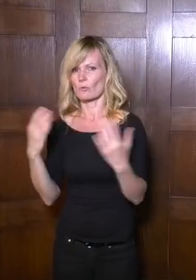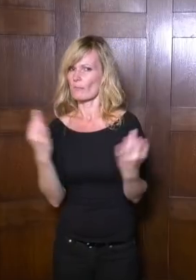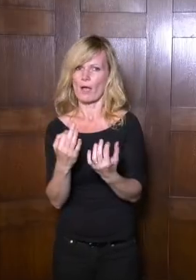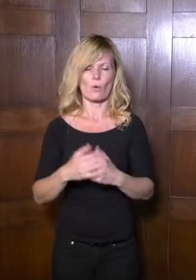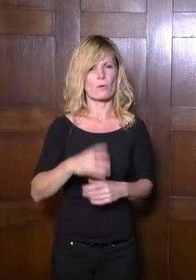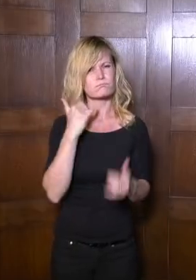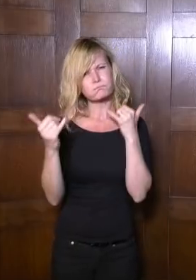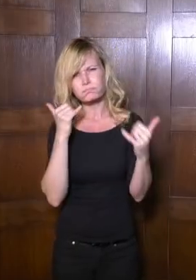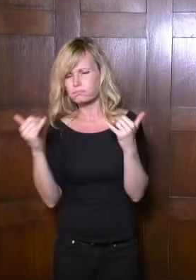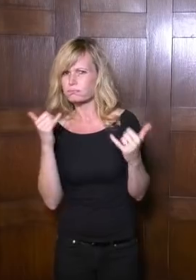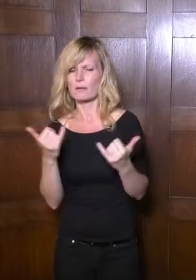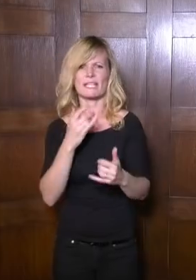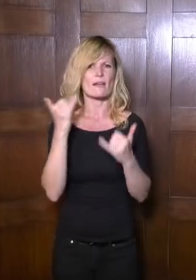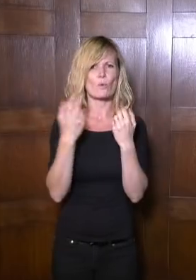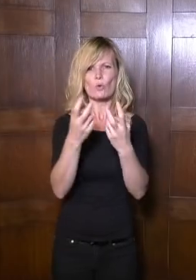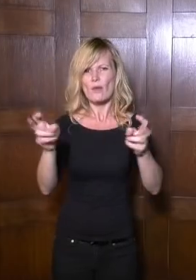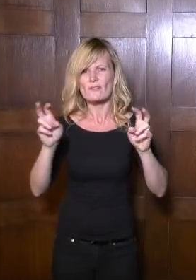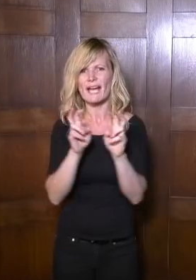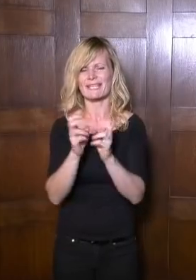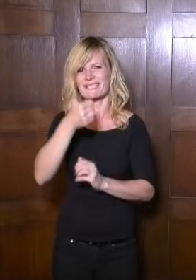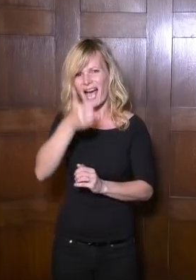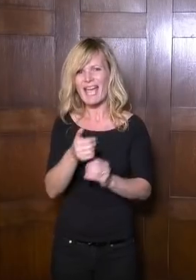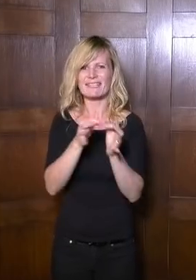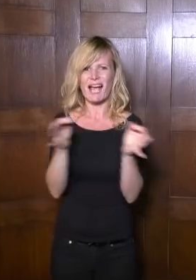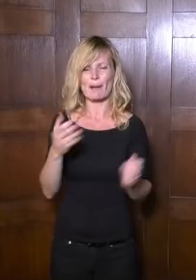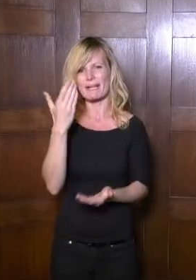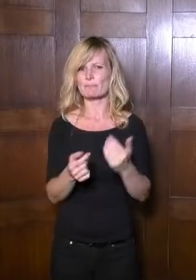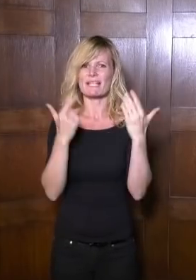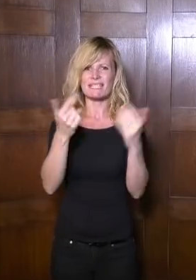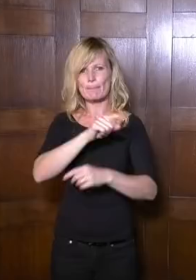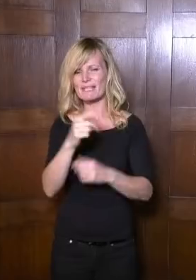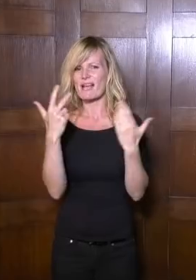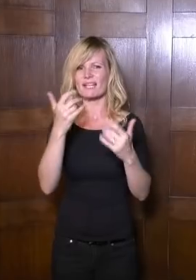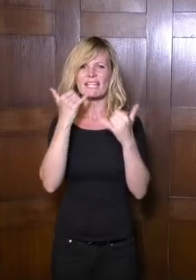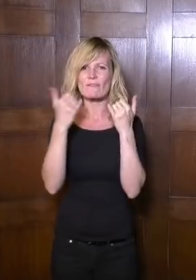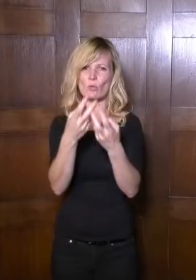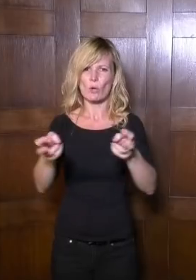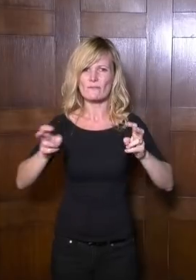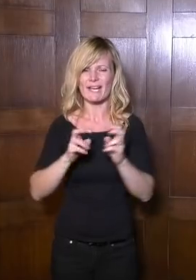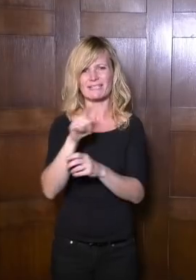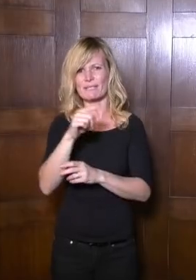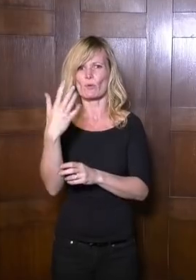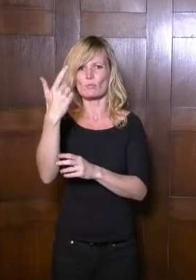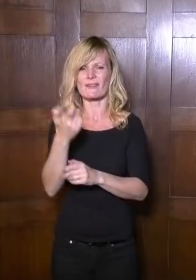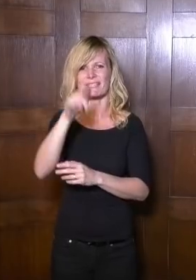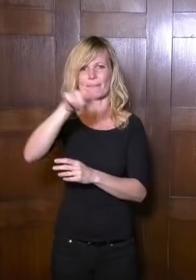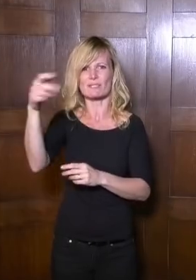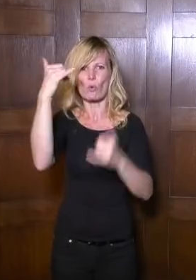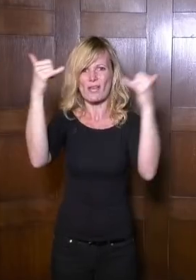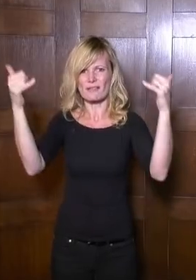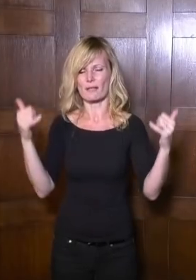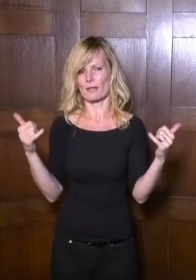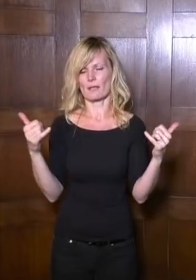viele Telefonkonferenzen, an einem Tag manchmal 7, 8, in großen Runden bis 25 Personen. Wir